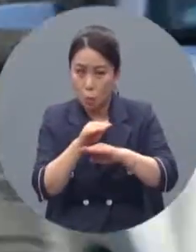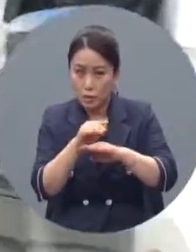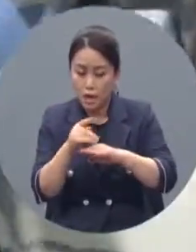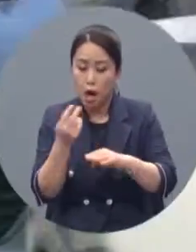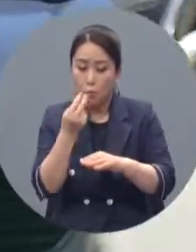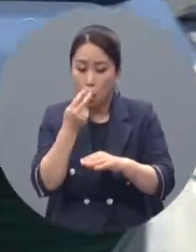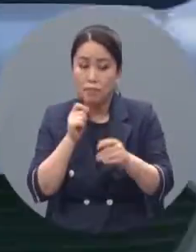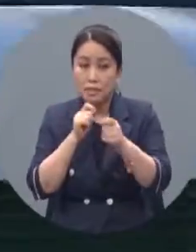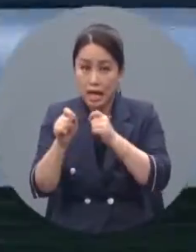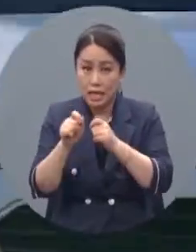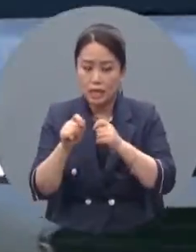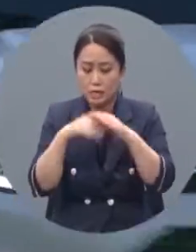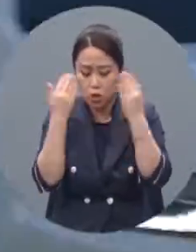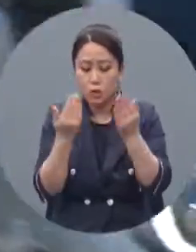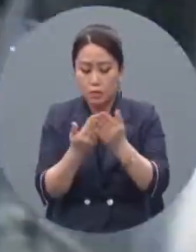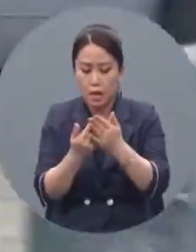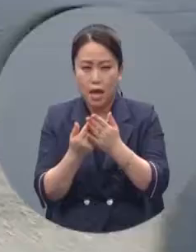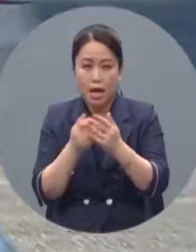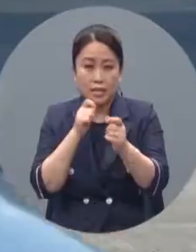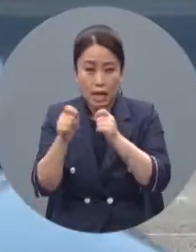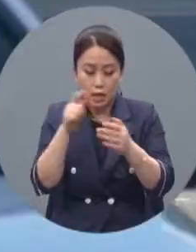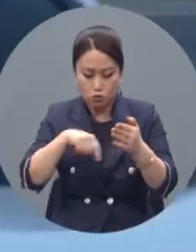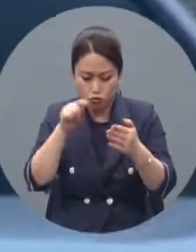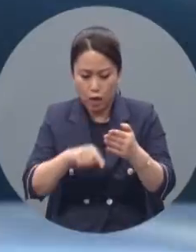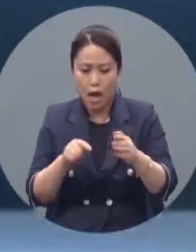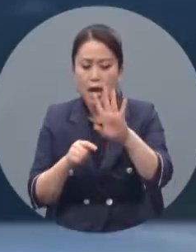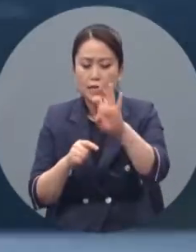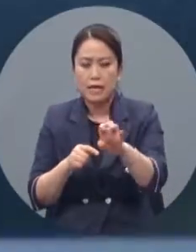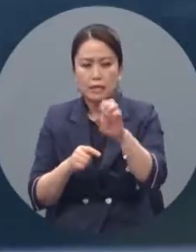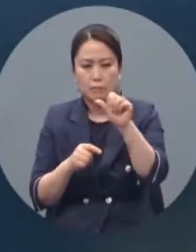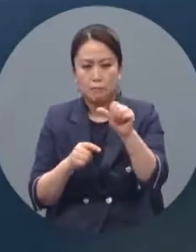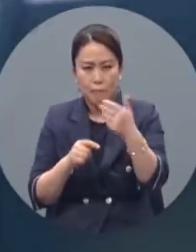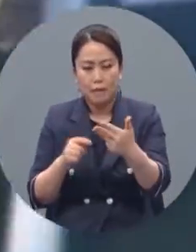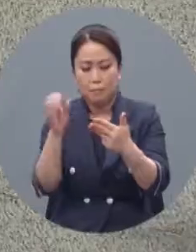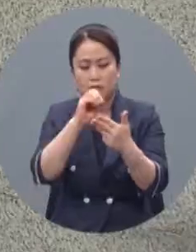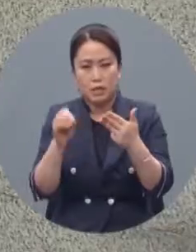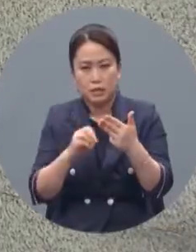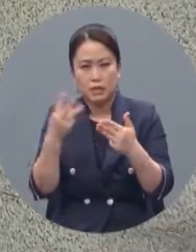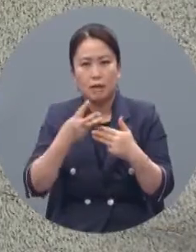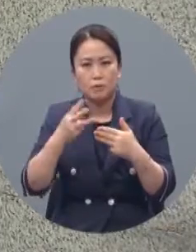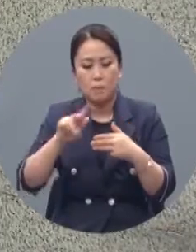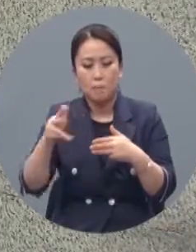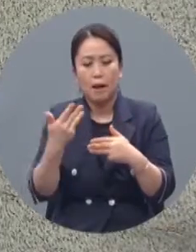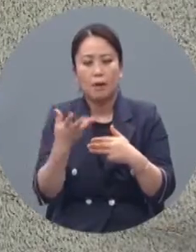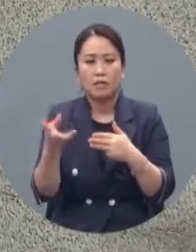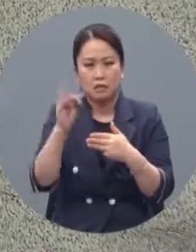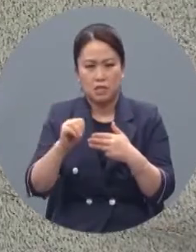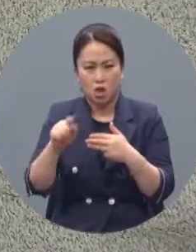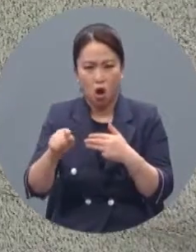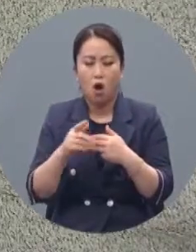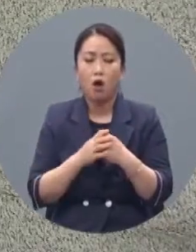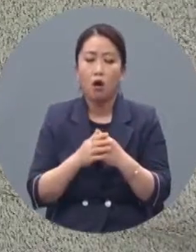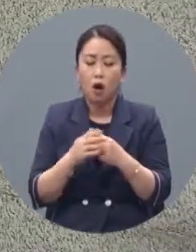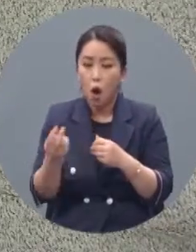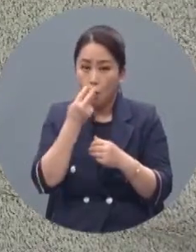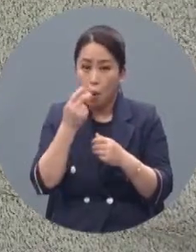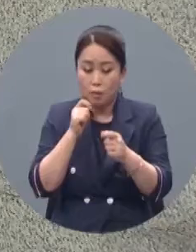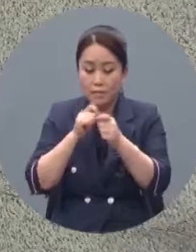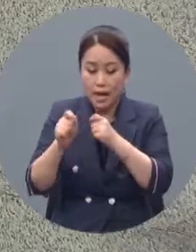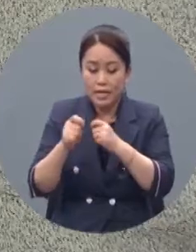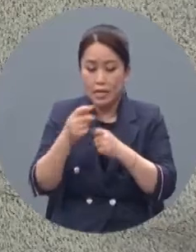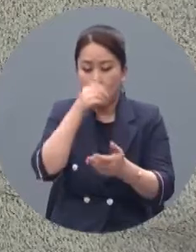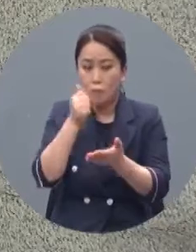전체의 42.6%인 3,830억 원에 이릅니다. 경찰은 보험사기 혐의로 A씨를